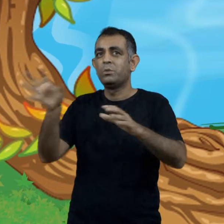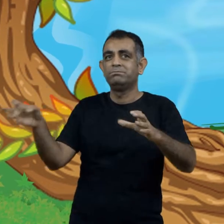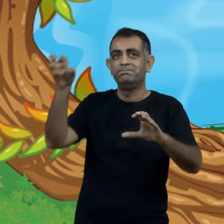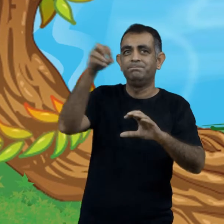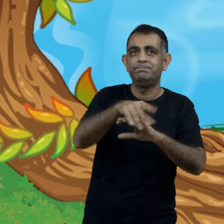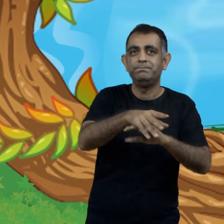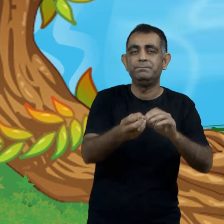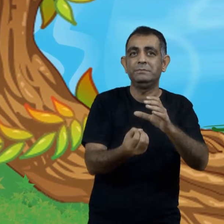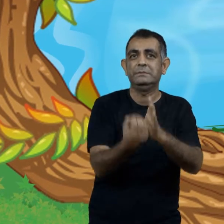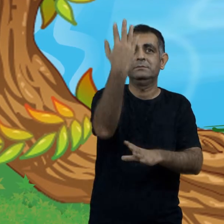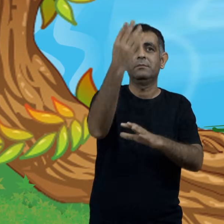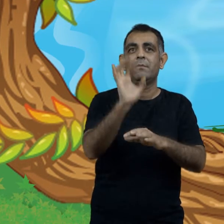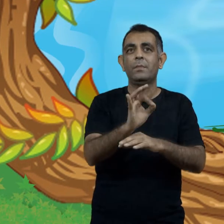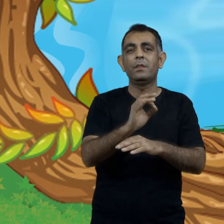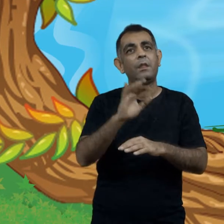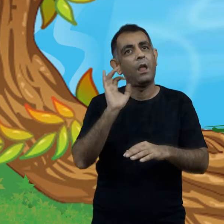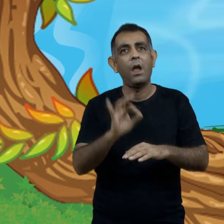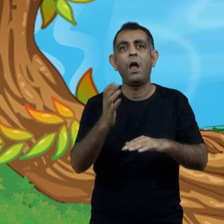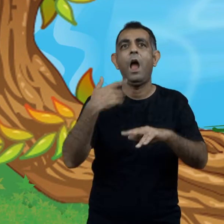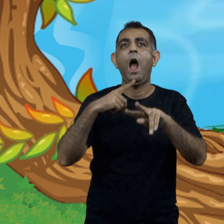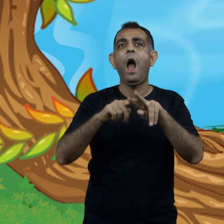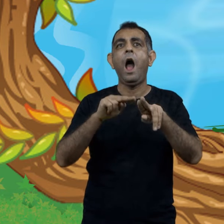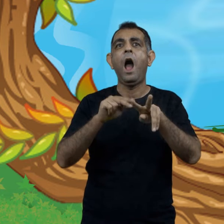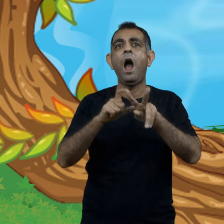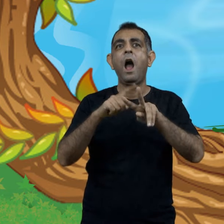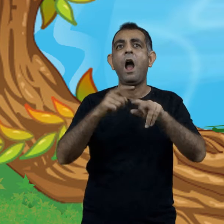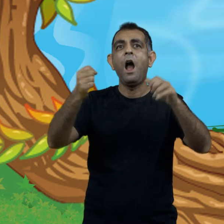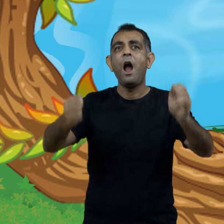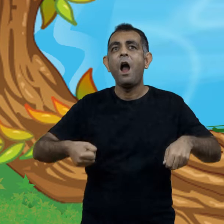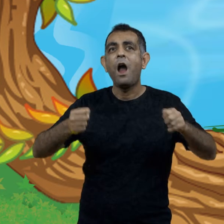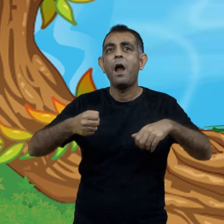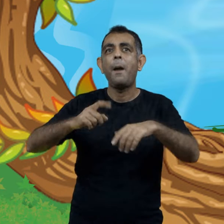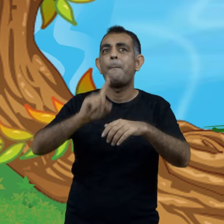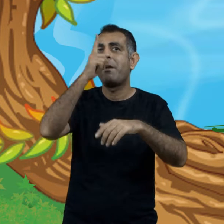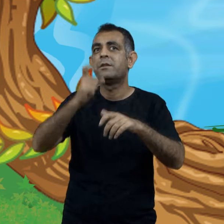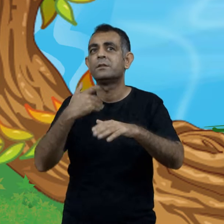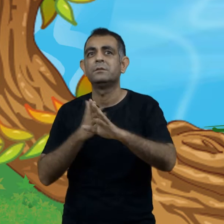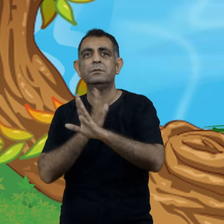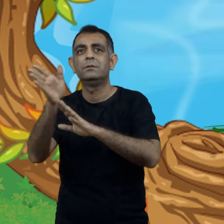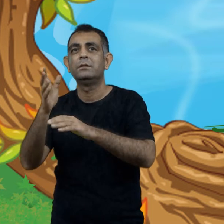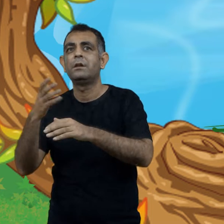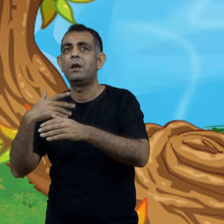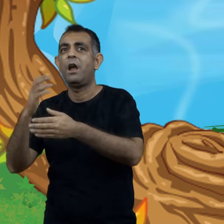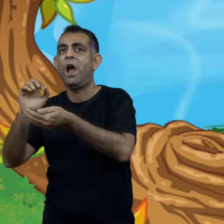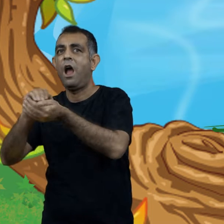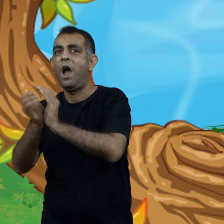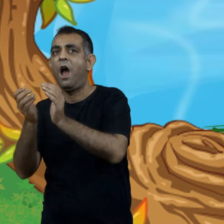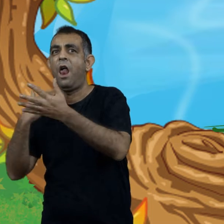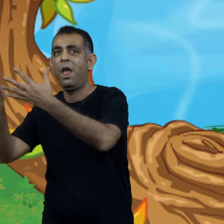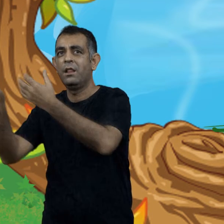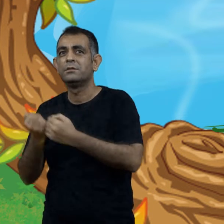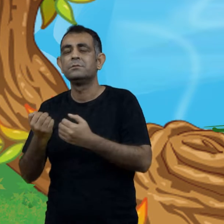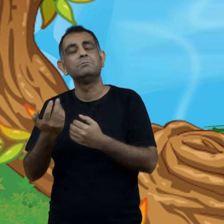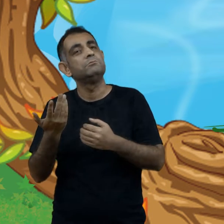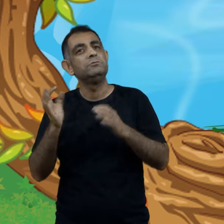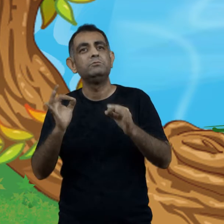çayın suyuna karıştırmalısınız. Tamam, biz gidip Akdağ kayak merkezinden karı alacağız. Umarım